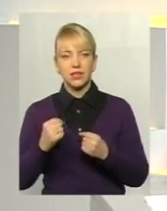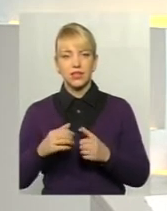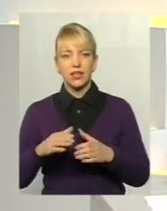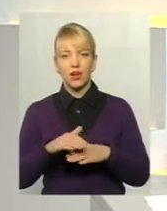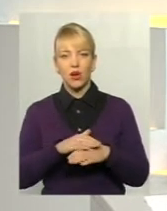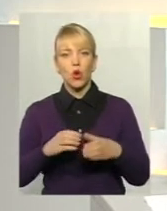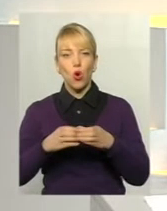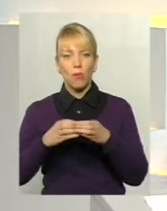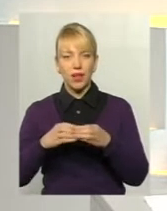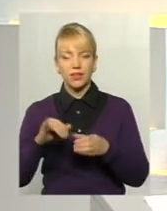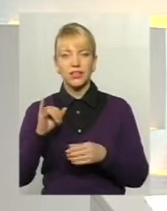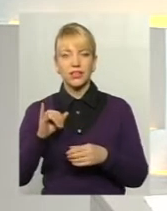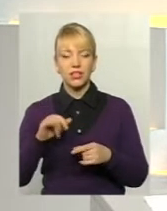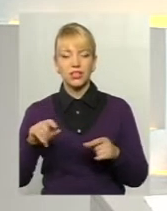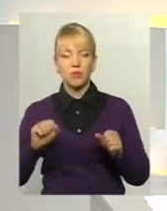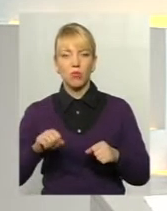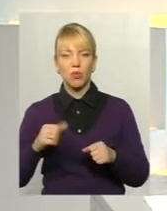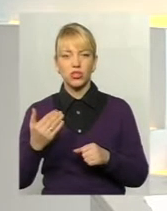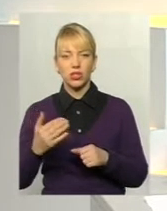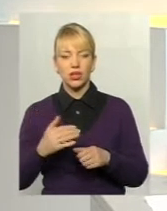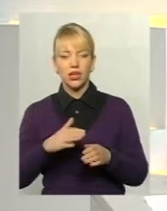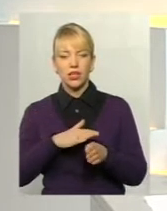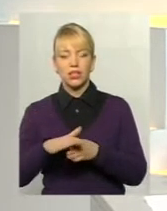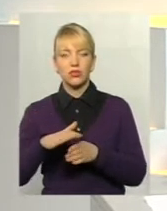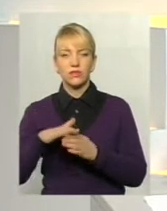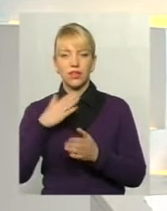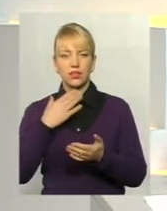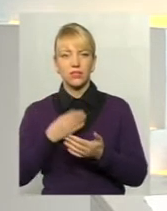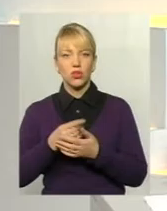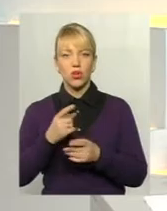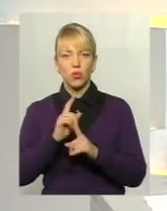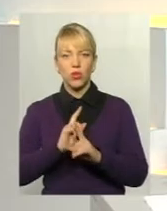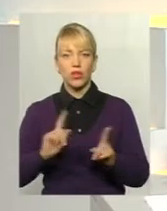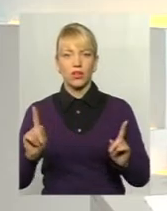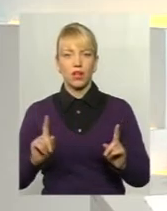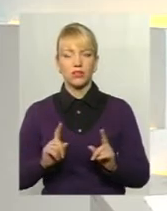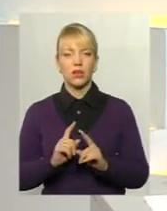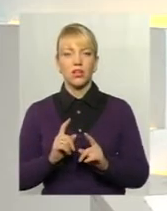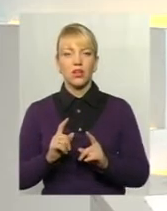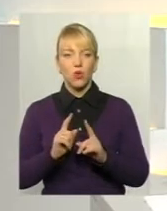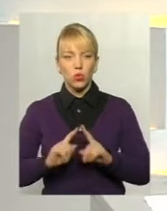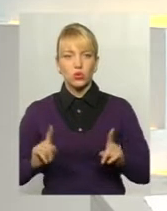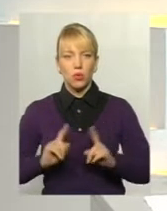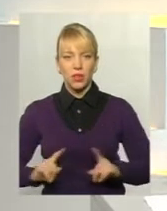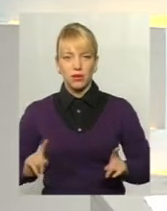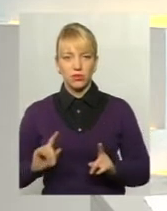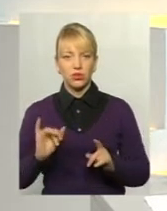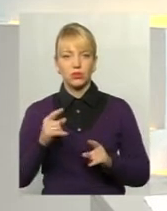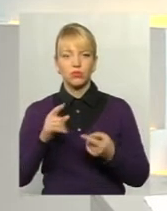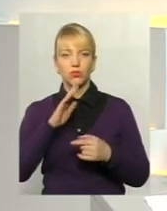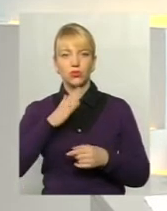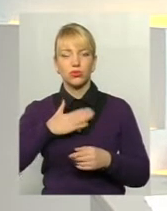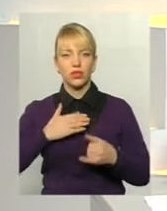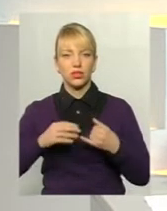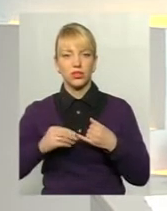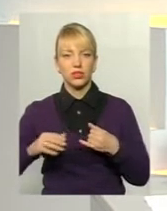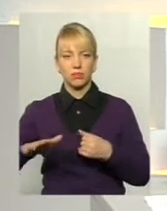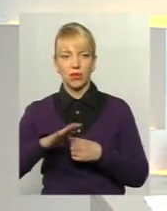її реалізувати свої унікальні особливості, тому що наша земля і багата не